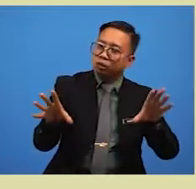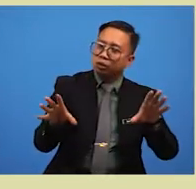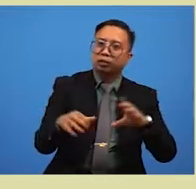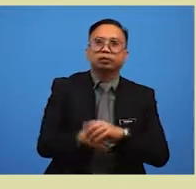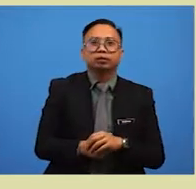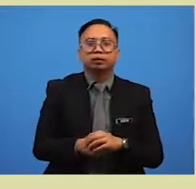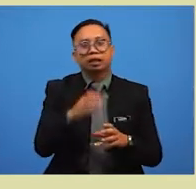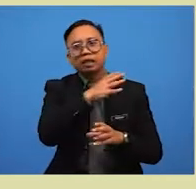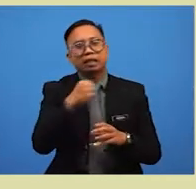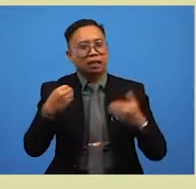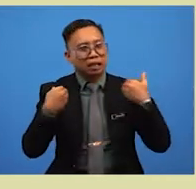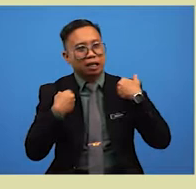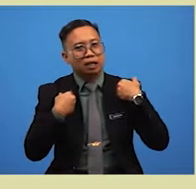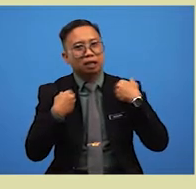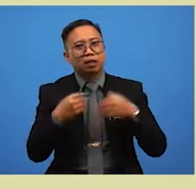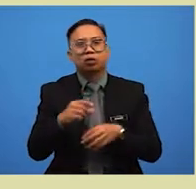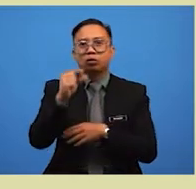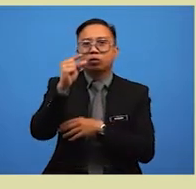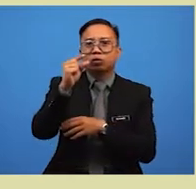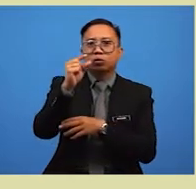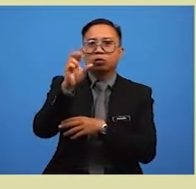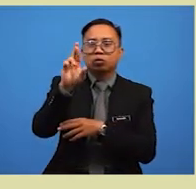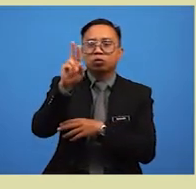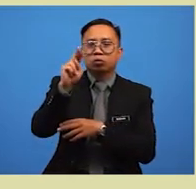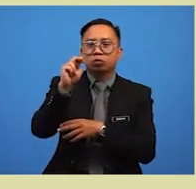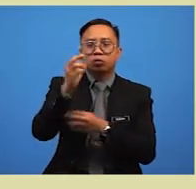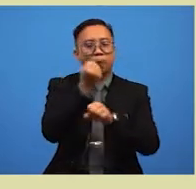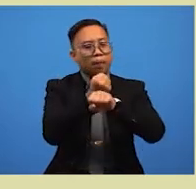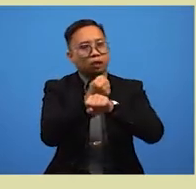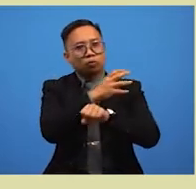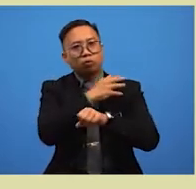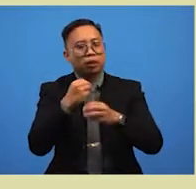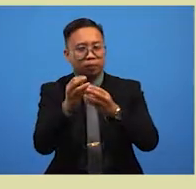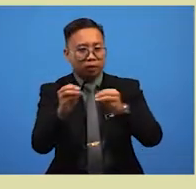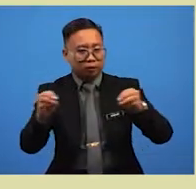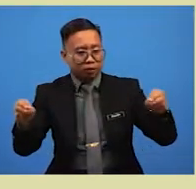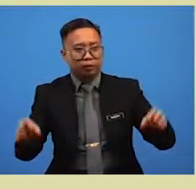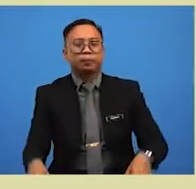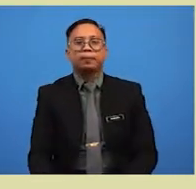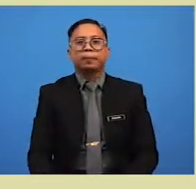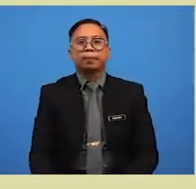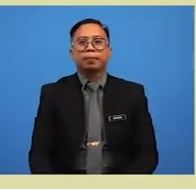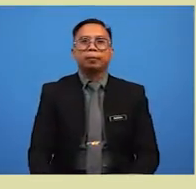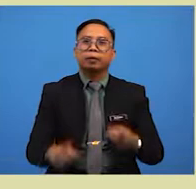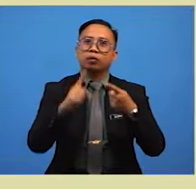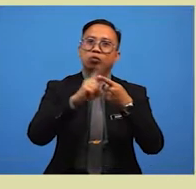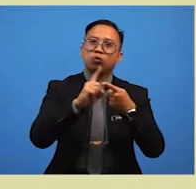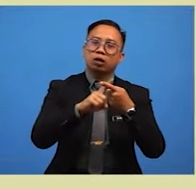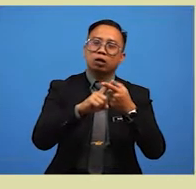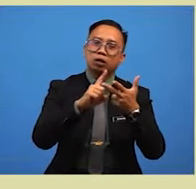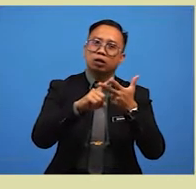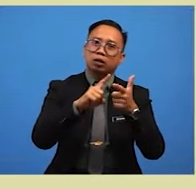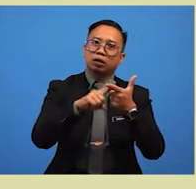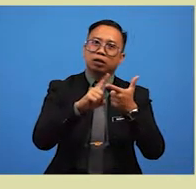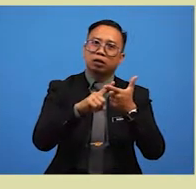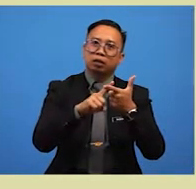serpihan dan wujudnya gurun batu serta gurun pasir. Kedua, kesan proses luluh hawa